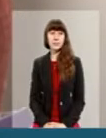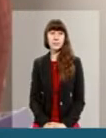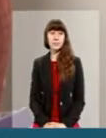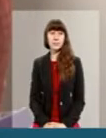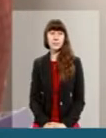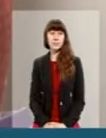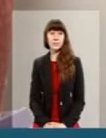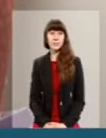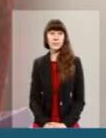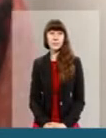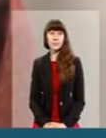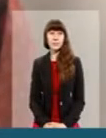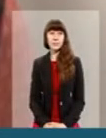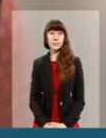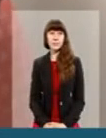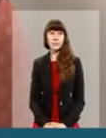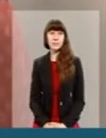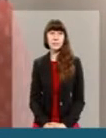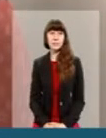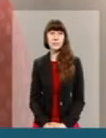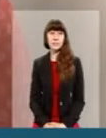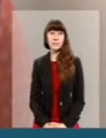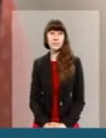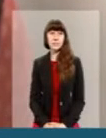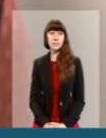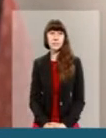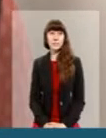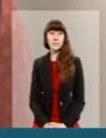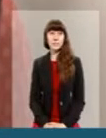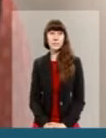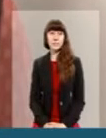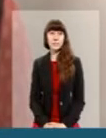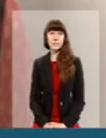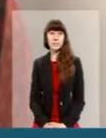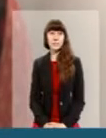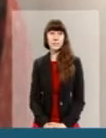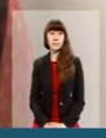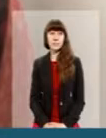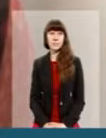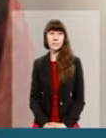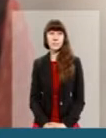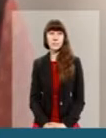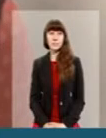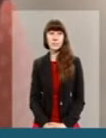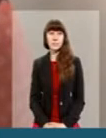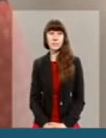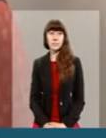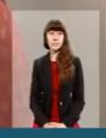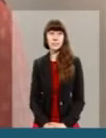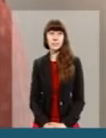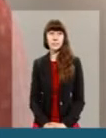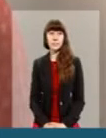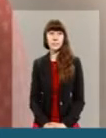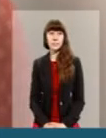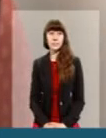келесі кезеңді ой танам деп алдық. Келесі екінші сатыға, яғни соңғы осы неден іркілмей сүрініп өткен біздің қатысушыларымызды